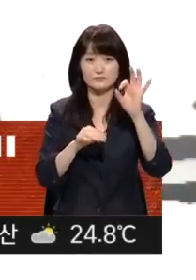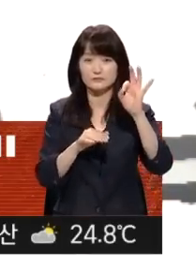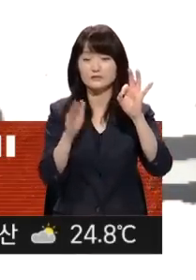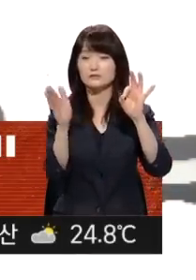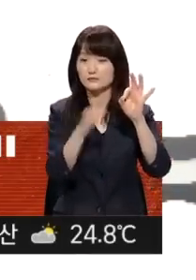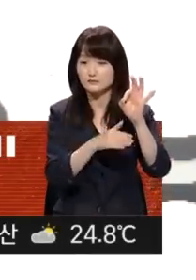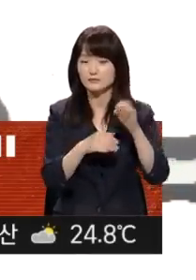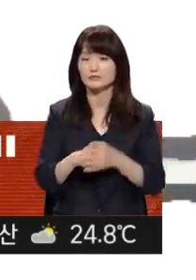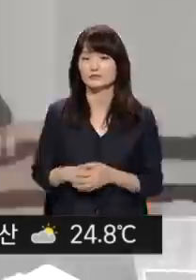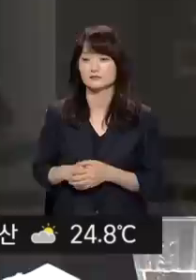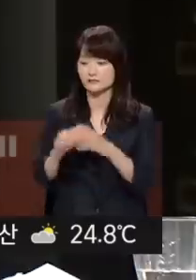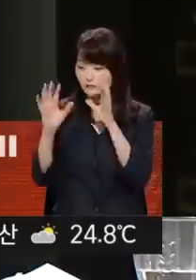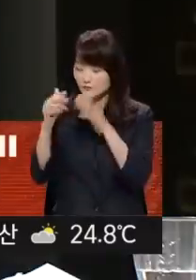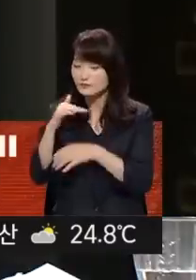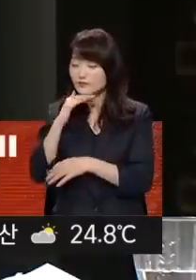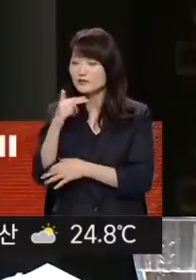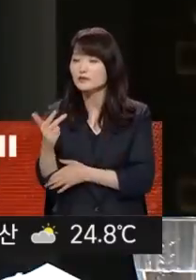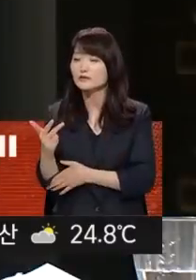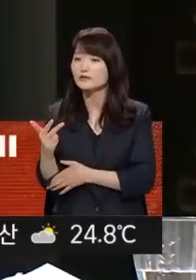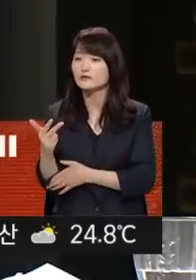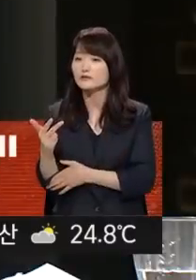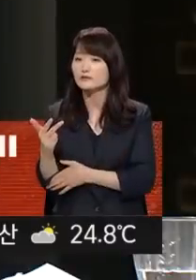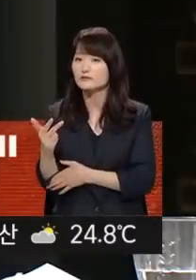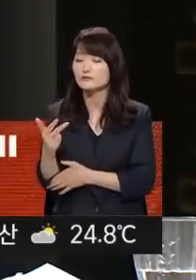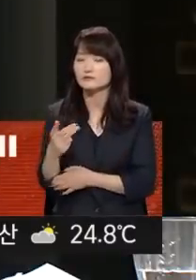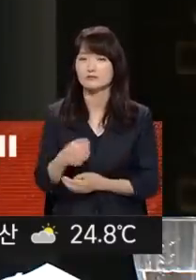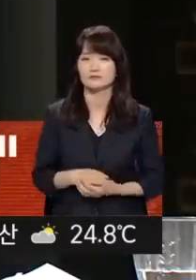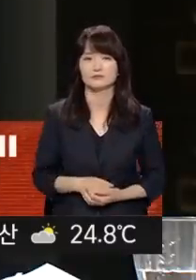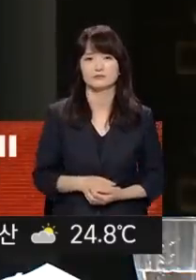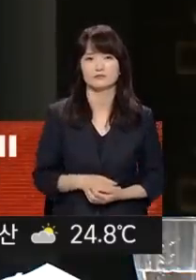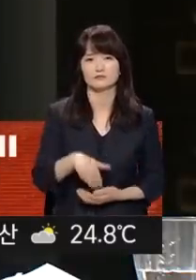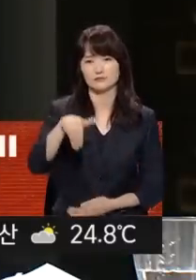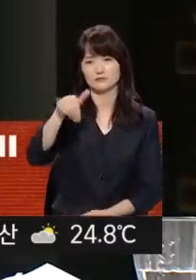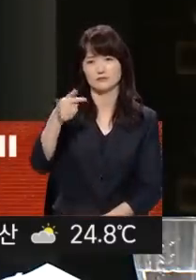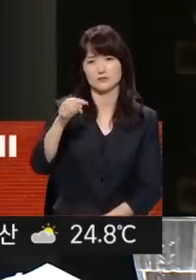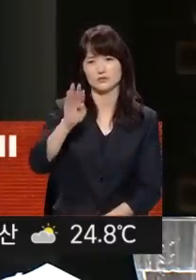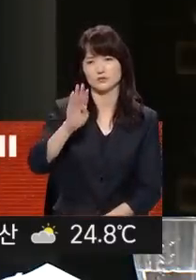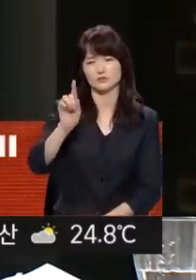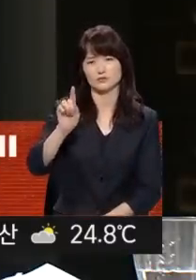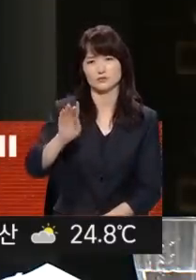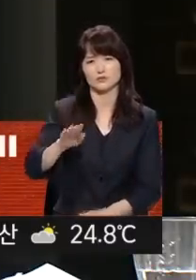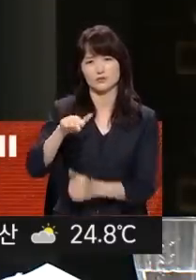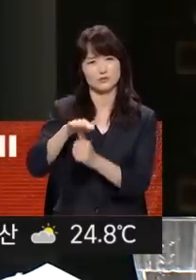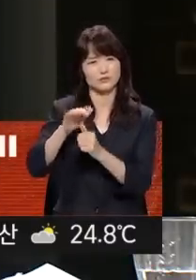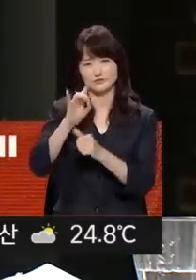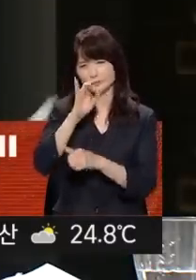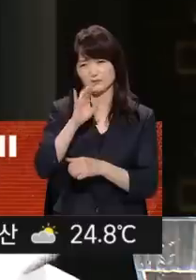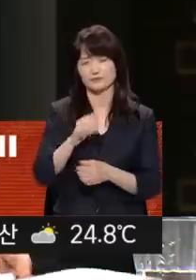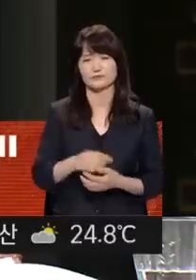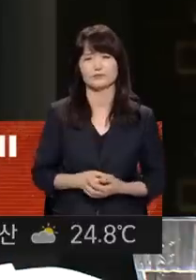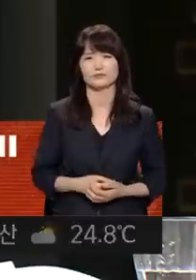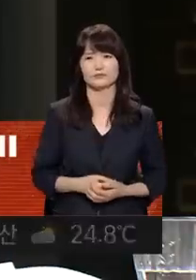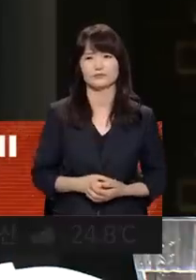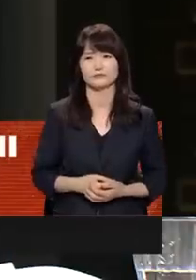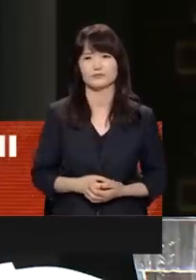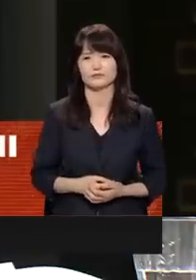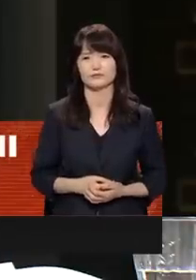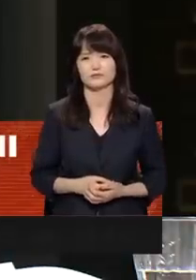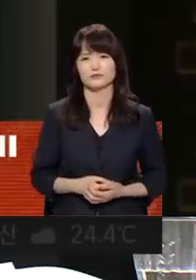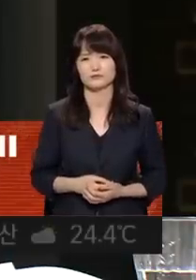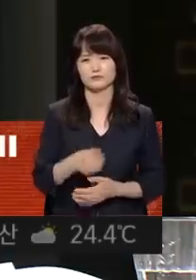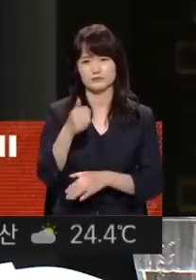7살이에요 그러니까 촉법 또 안 되는 거예요 자 교수님 시간 관계상 좀 짧게 좀